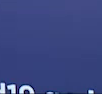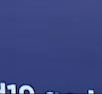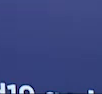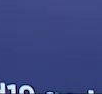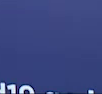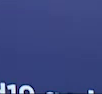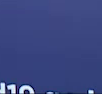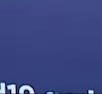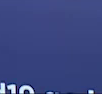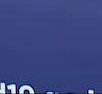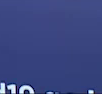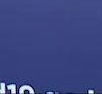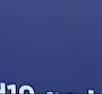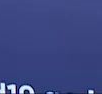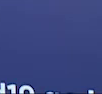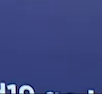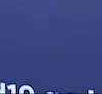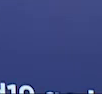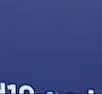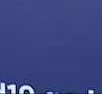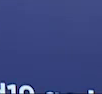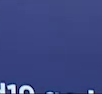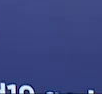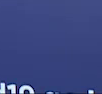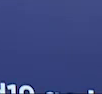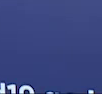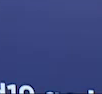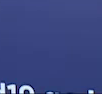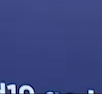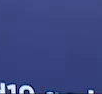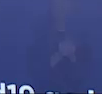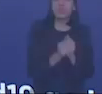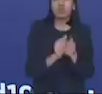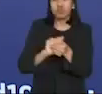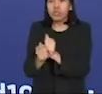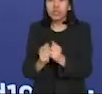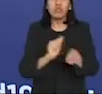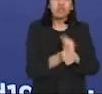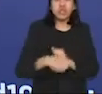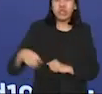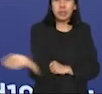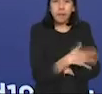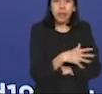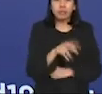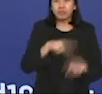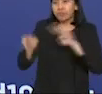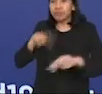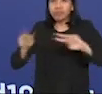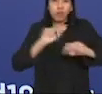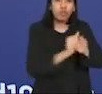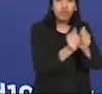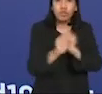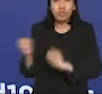salah satu arahannya diantaranya adalah pengujian sampel secara massif dengan melakukan pelacakan yang agresif dan